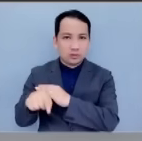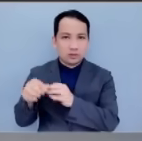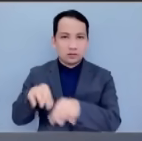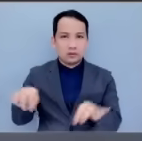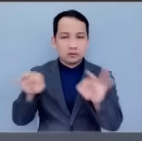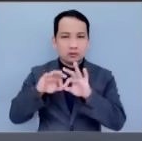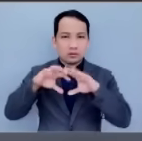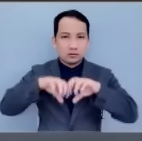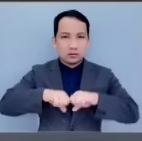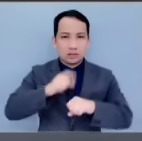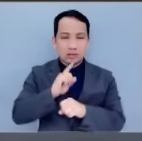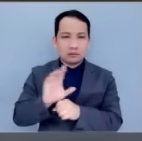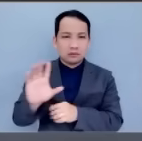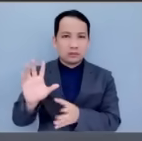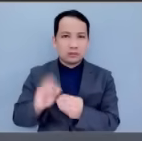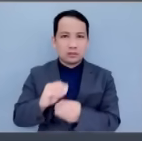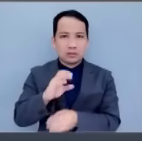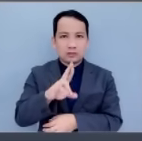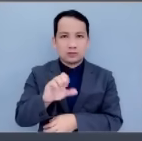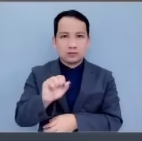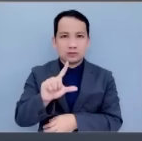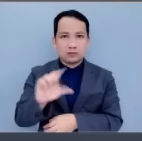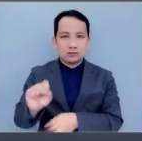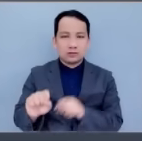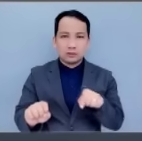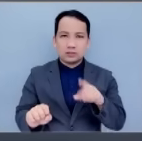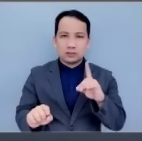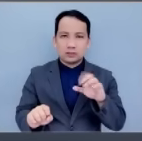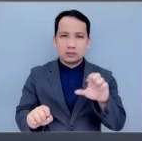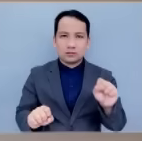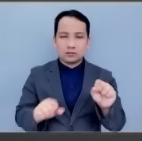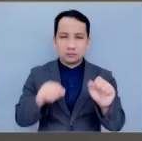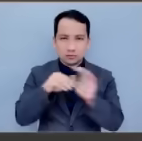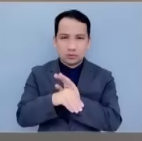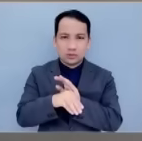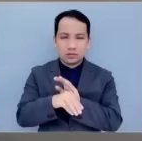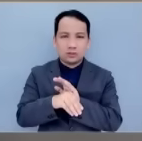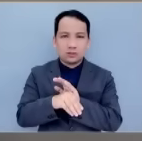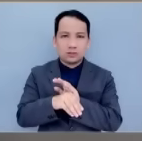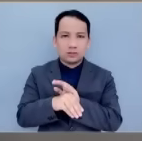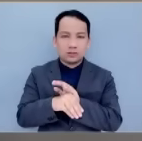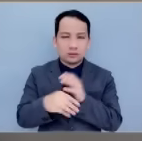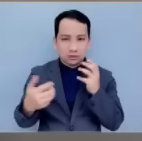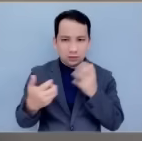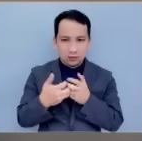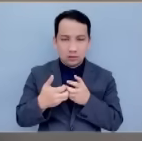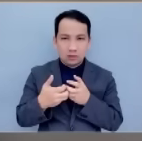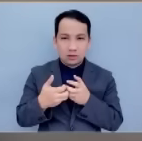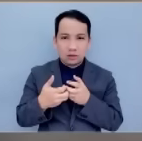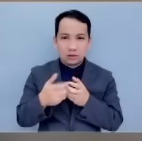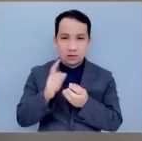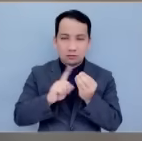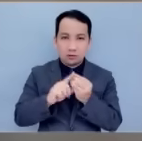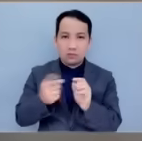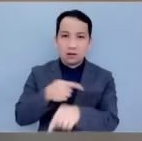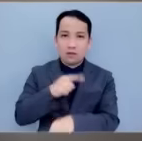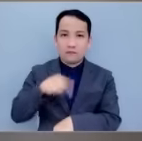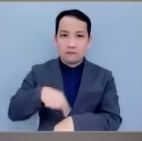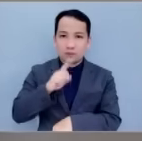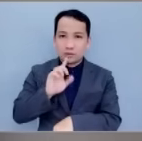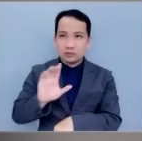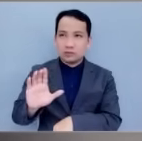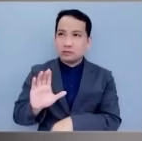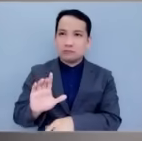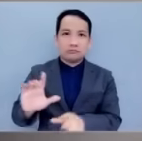ang inilabas laban kina Morales at de la Cruz para sa mga kasong murder at breaking into residence. Bukod pa ito sa nauna nilang warrant of arrest para